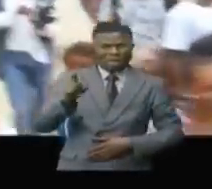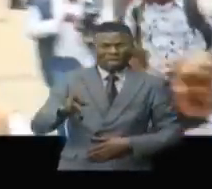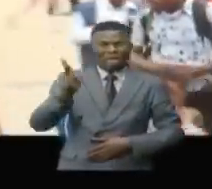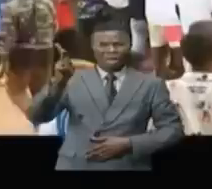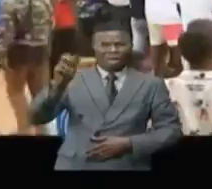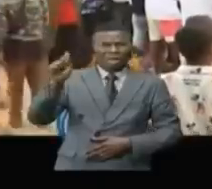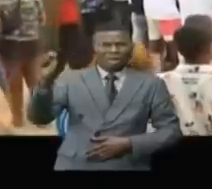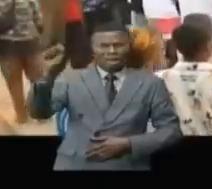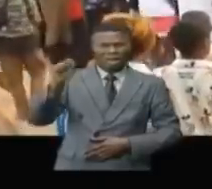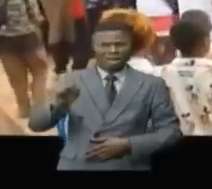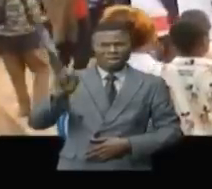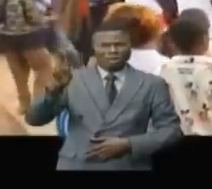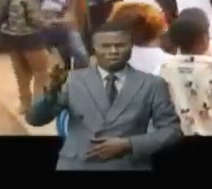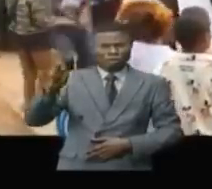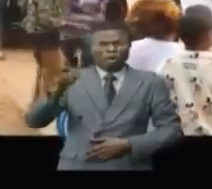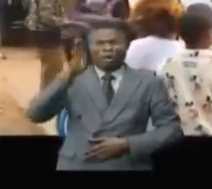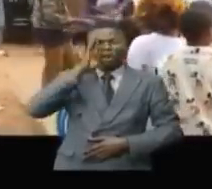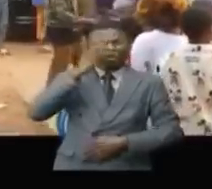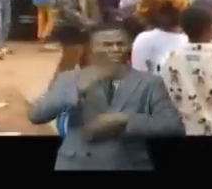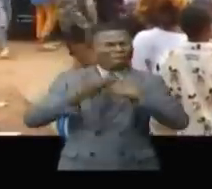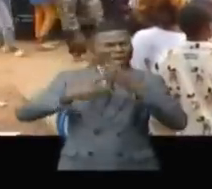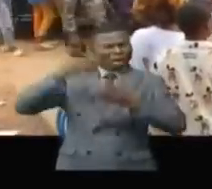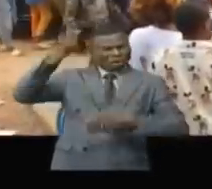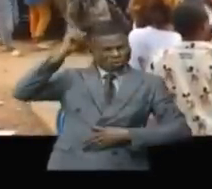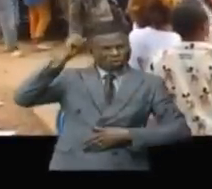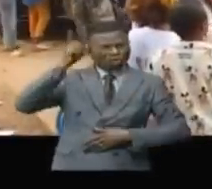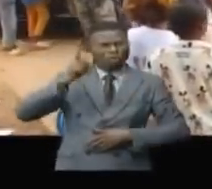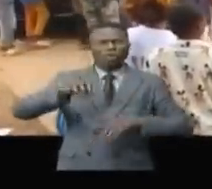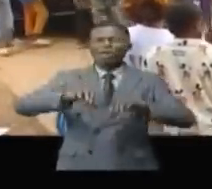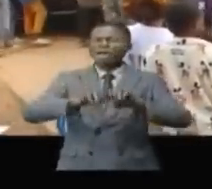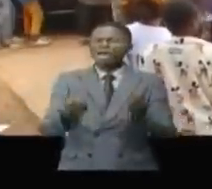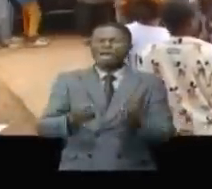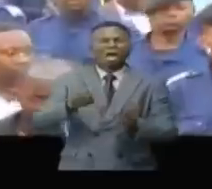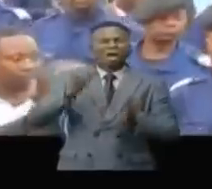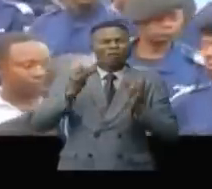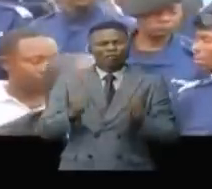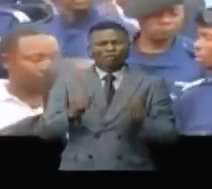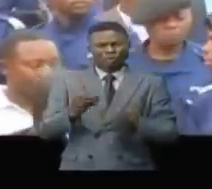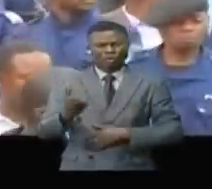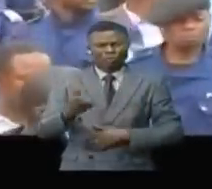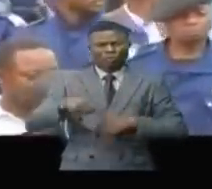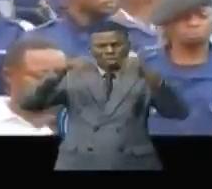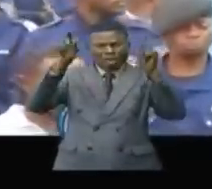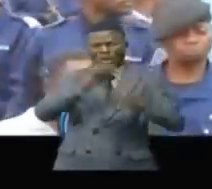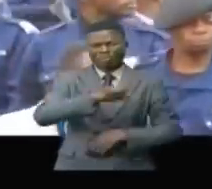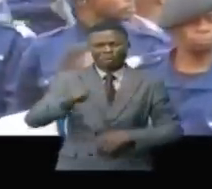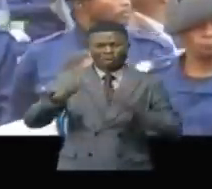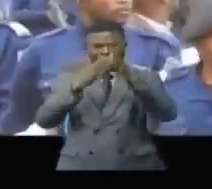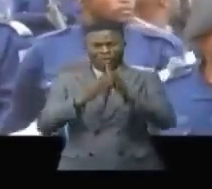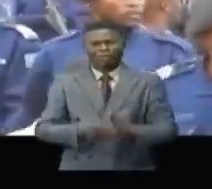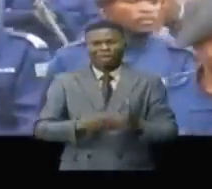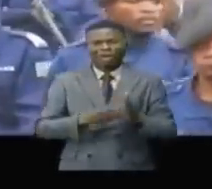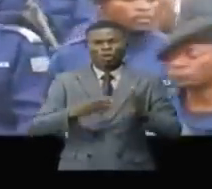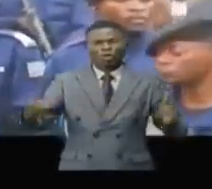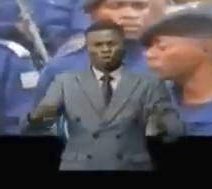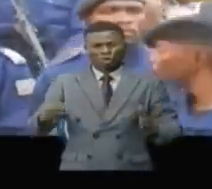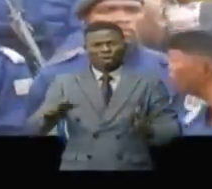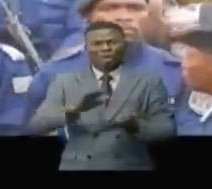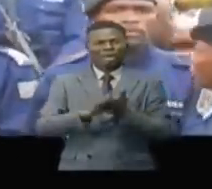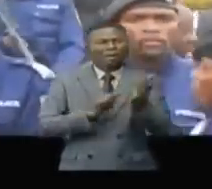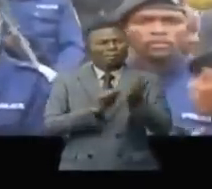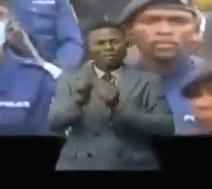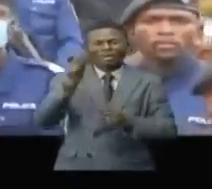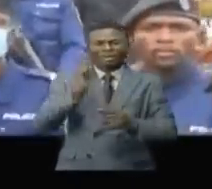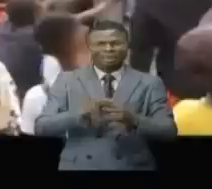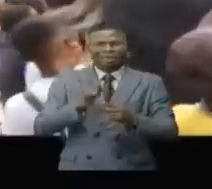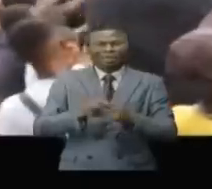construite en 1953 par le Belge, a connu une détérioration exponentielle vers les années 90 jusqu'à devenir impraticable au début des